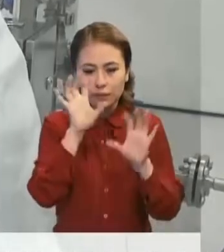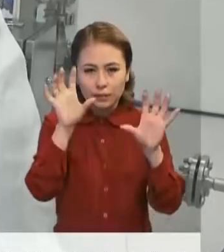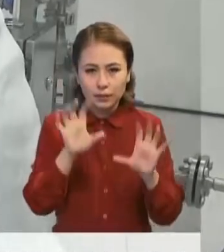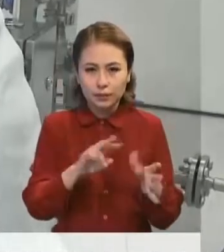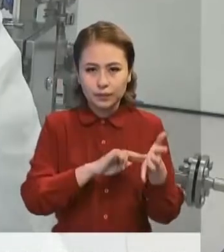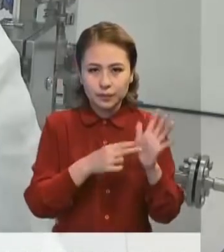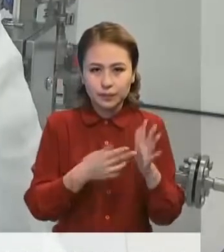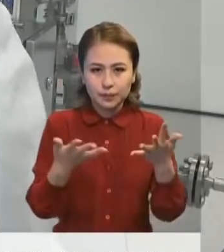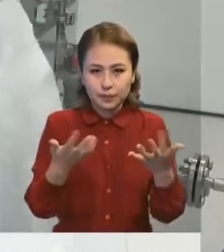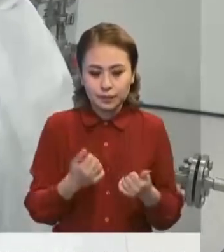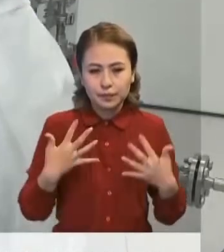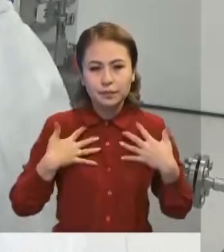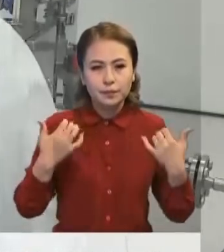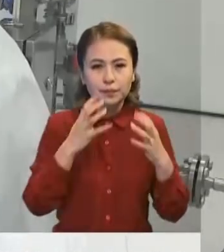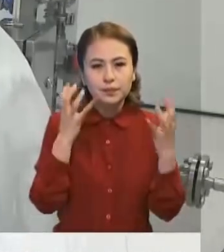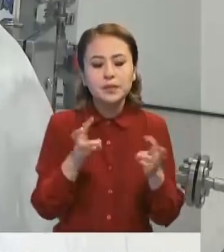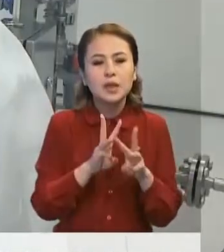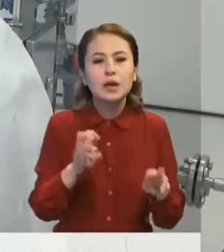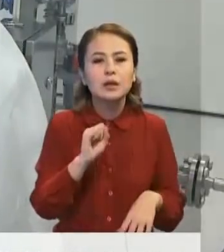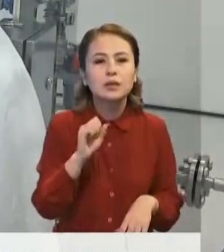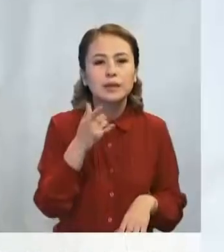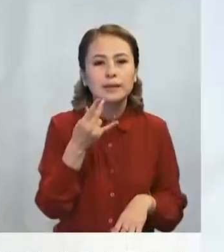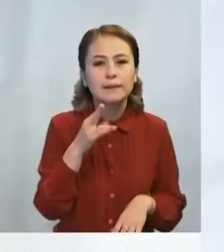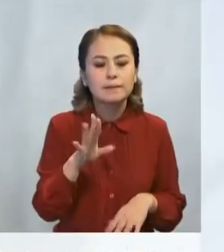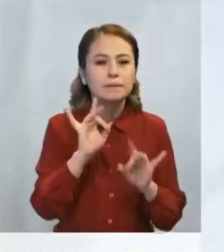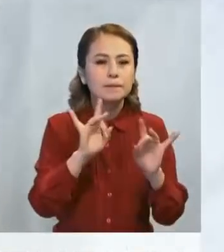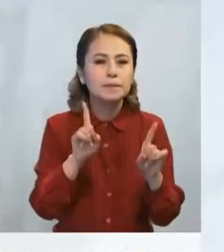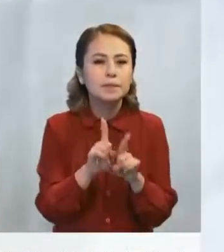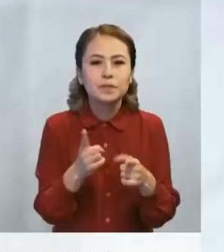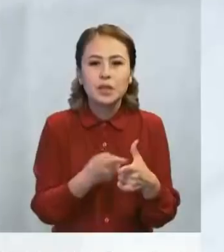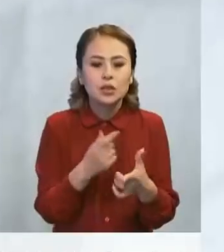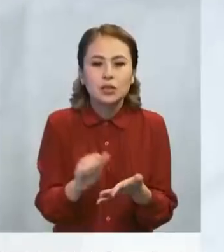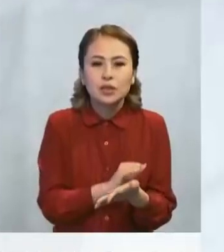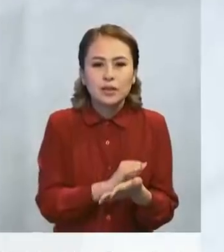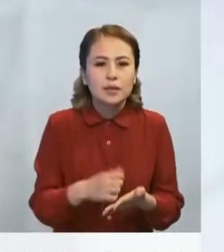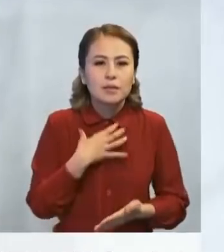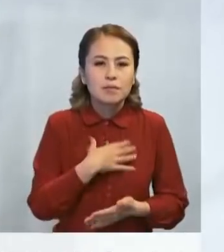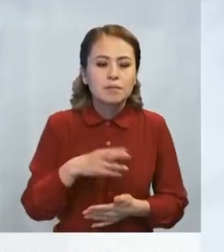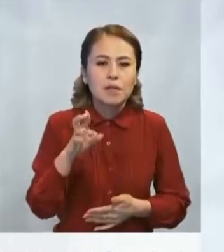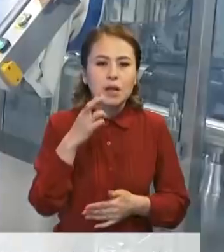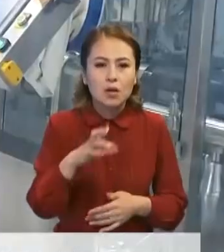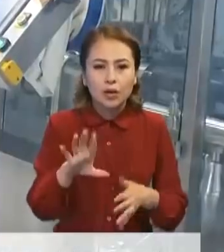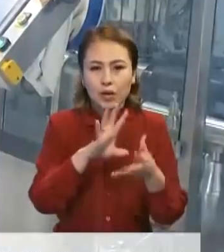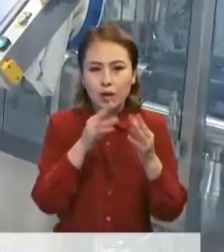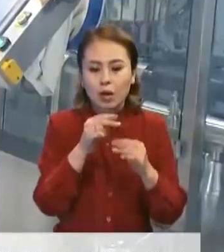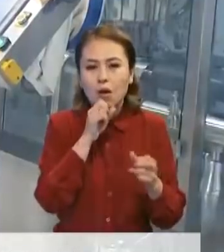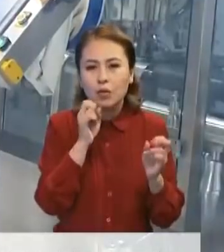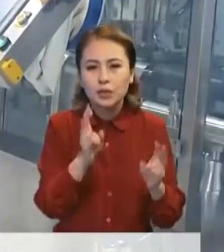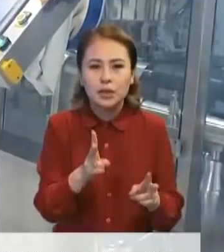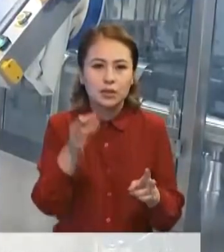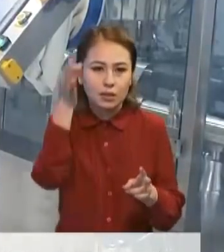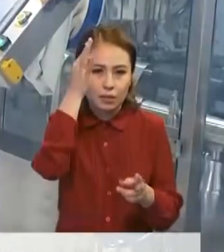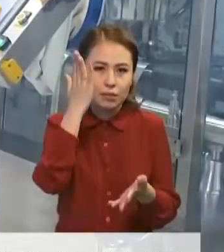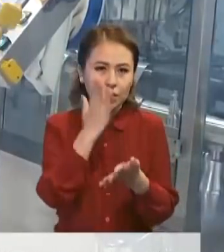қауіпсіздік туралы заң жобасы қабылданды. Денсаулық сақтау министрі Ажар Ғиниаттың айтуынша, аталған құжатта негізгі биологиялық